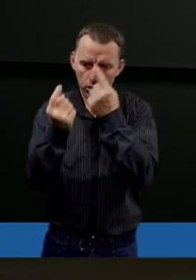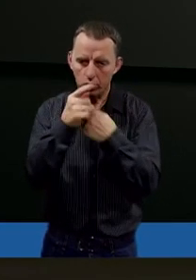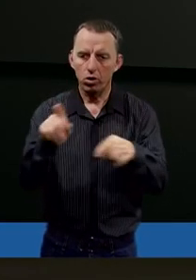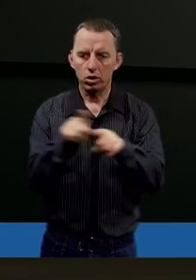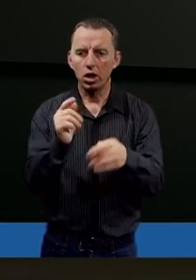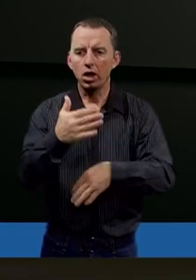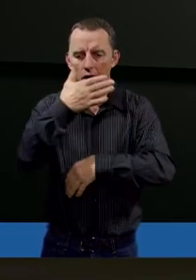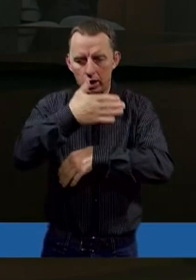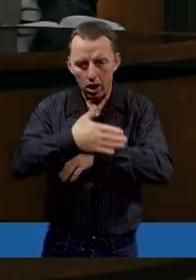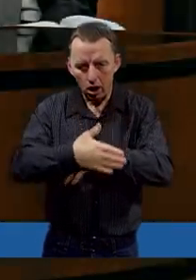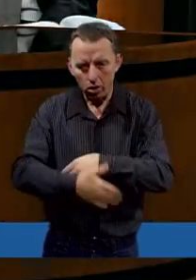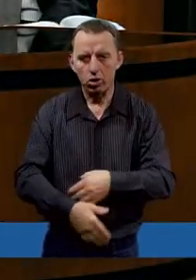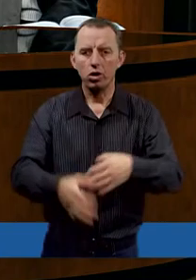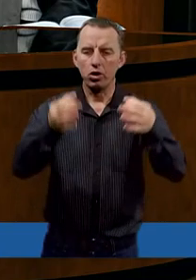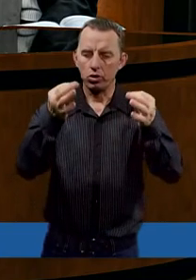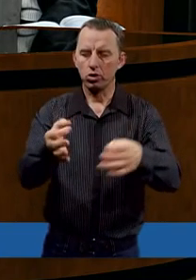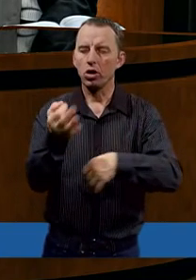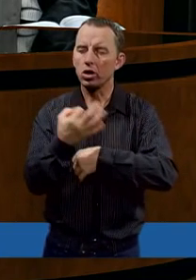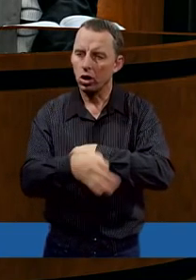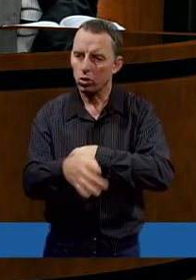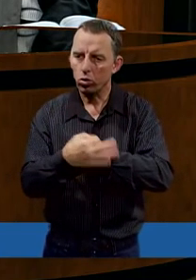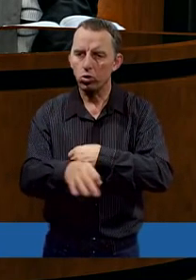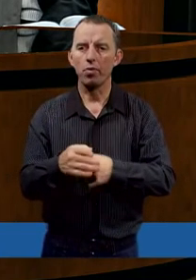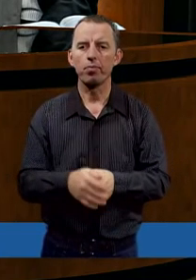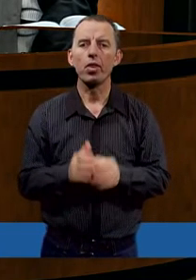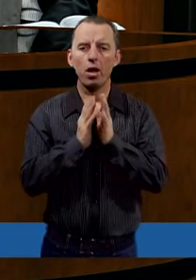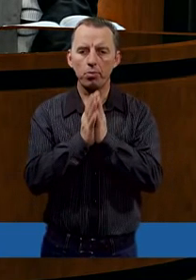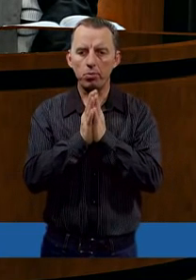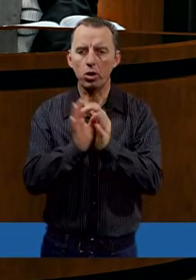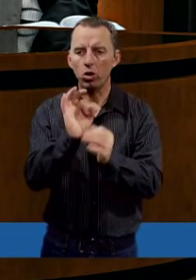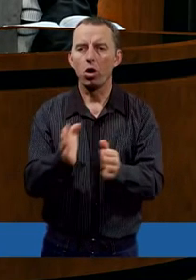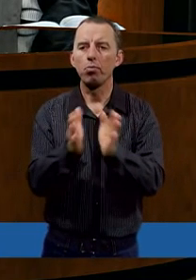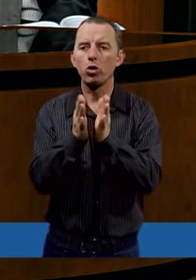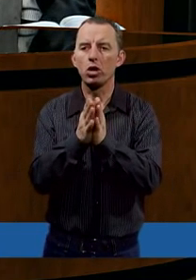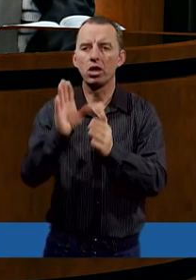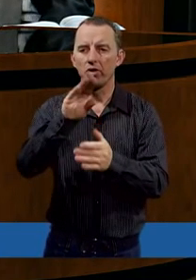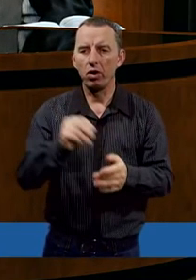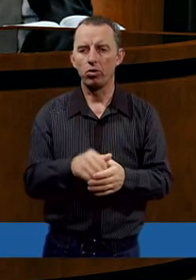też zakończymy dzisiejsze studium. Poproszę o modlitwę.